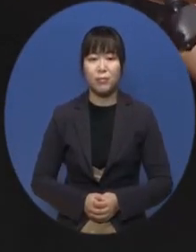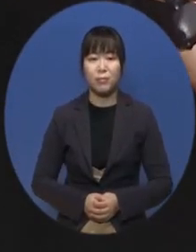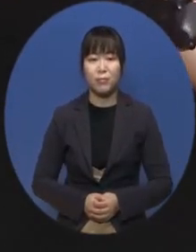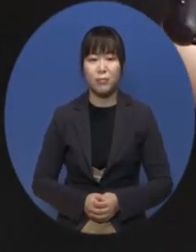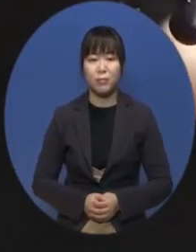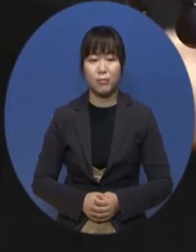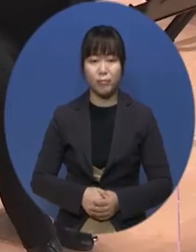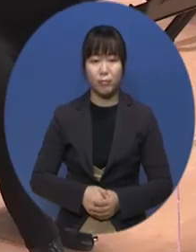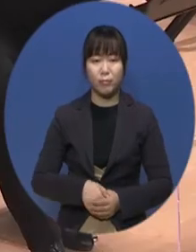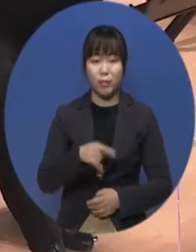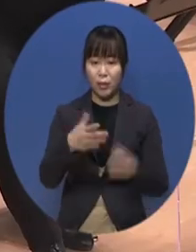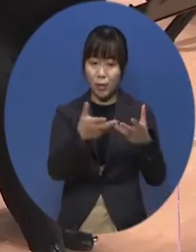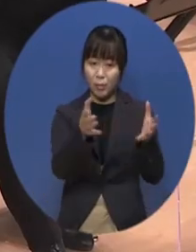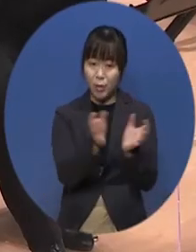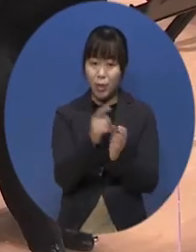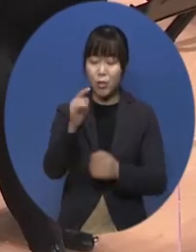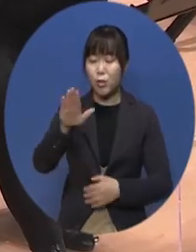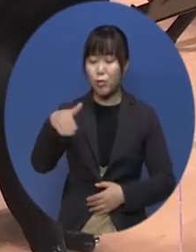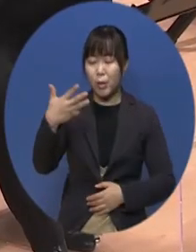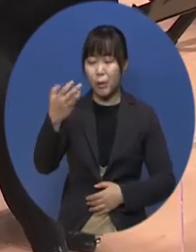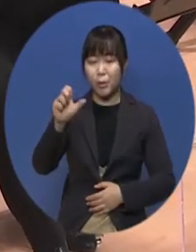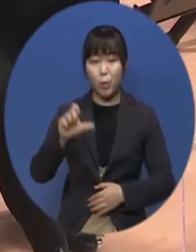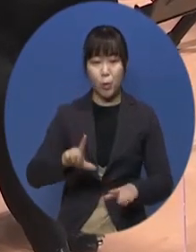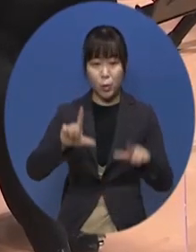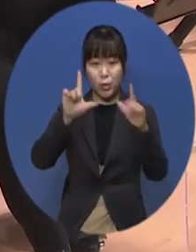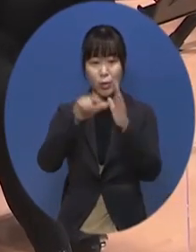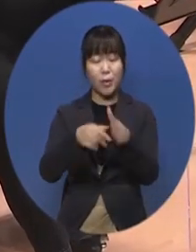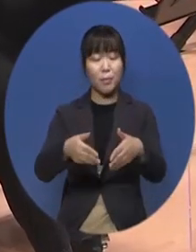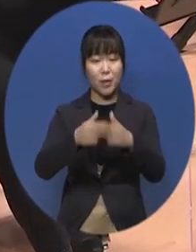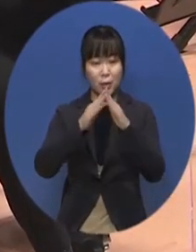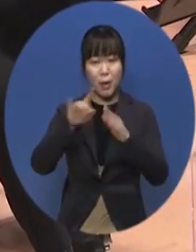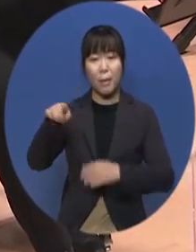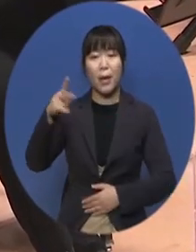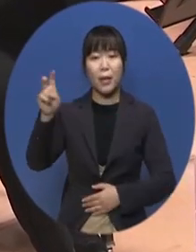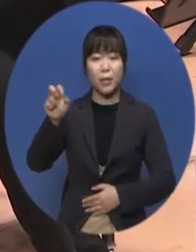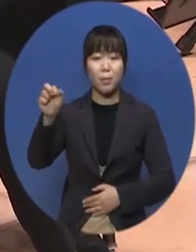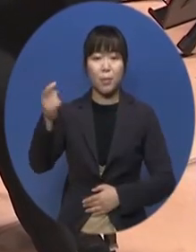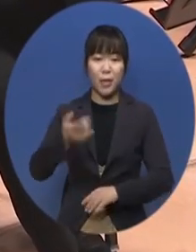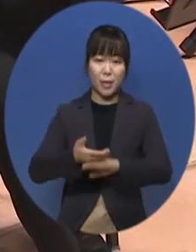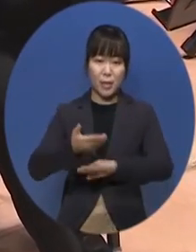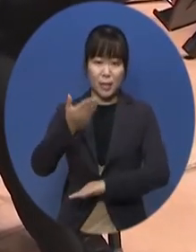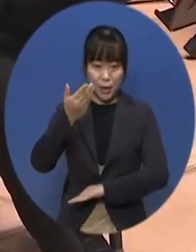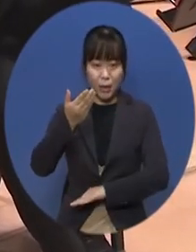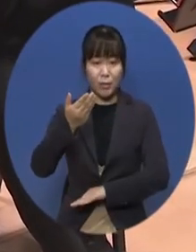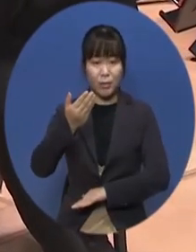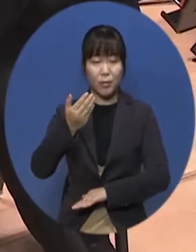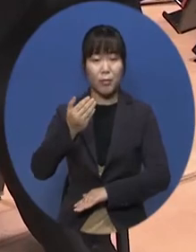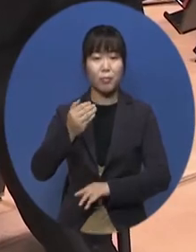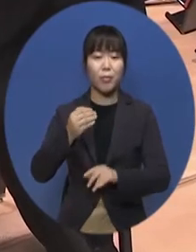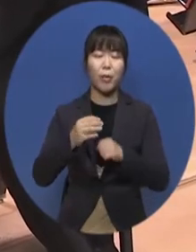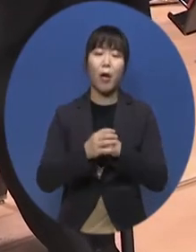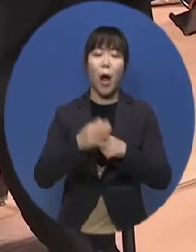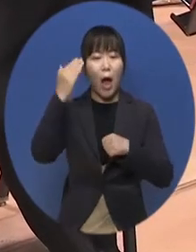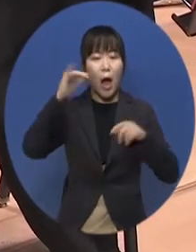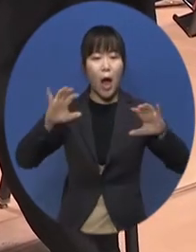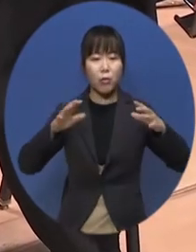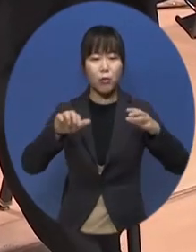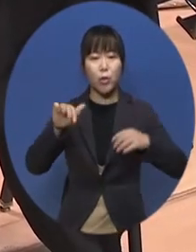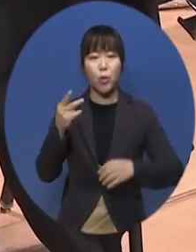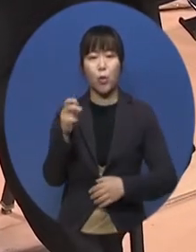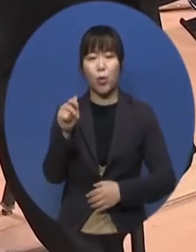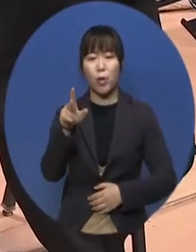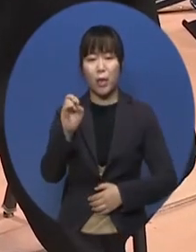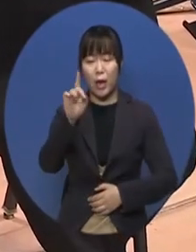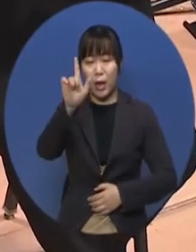코리안 심포니 오케스트라는 1985년 창단되어 120회 이상 연주하며 국내 교향악 역사의 한